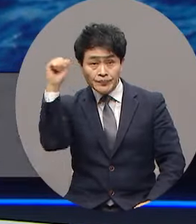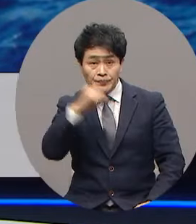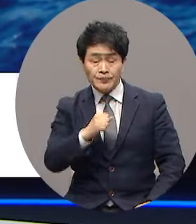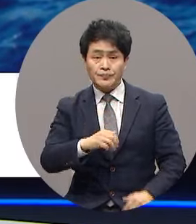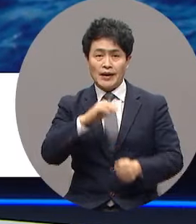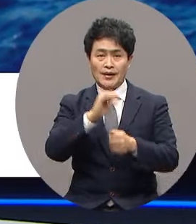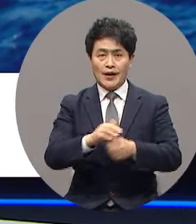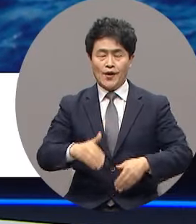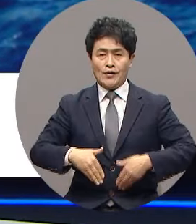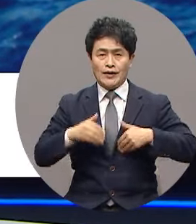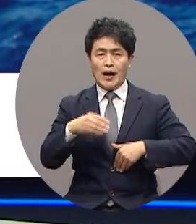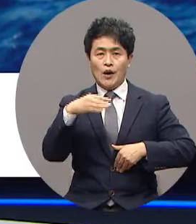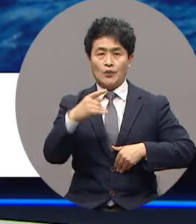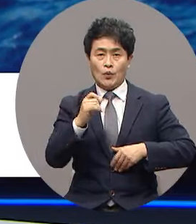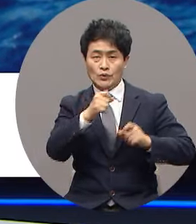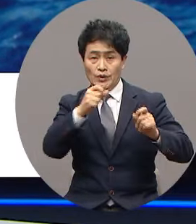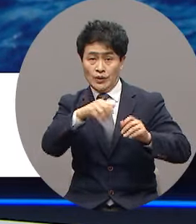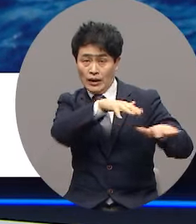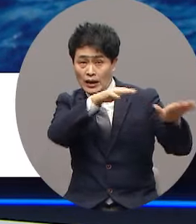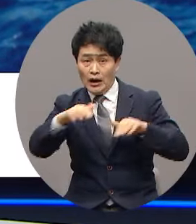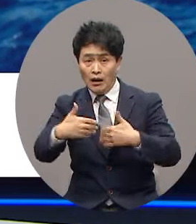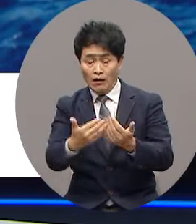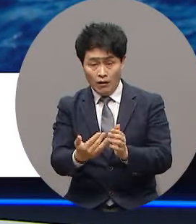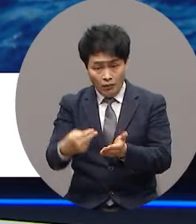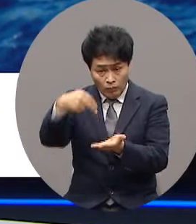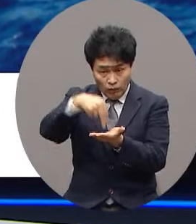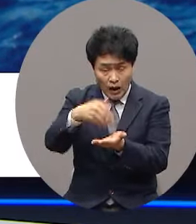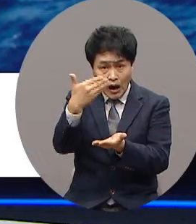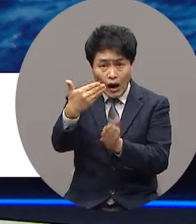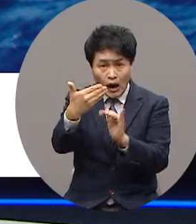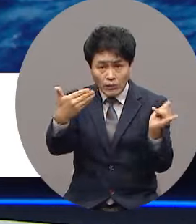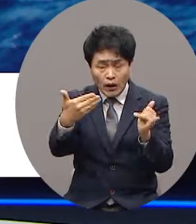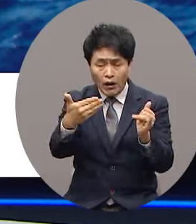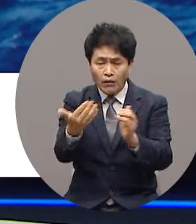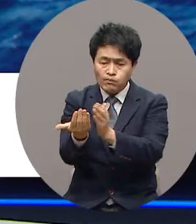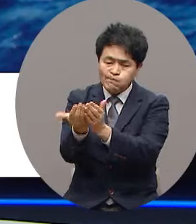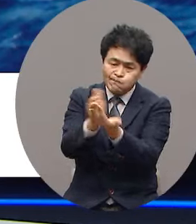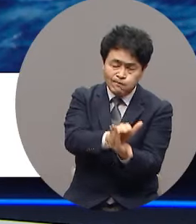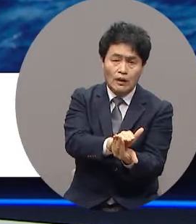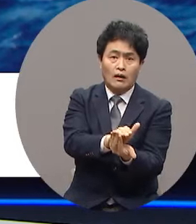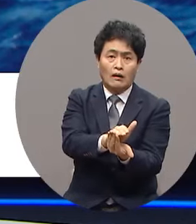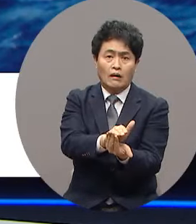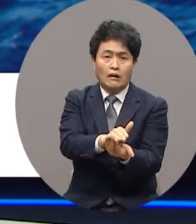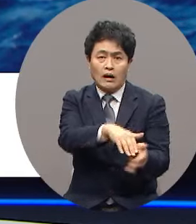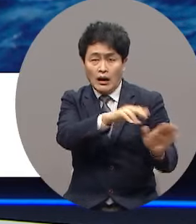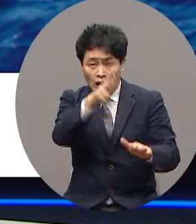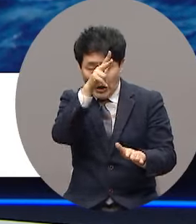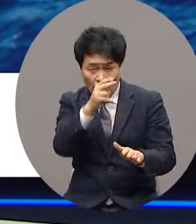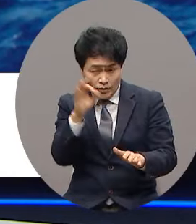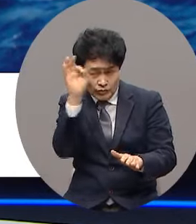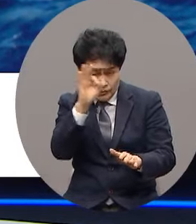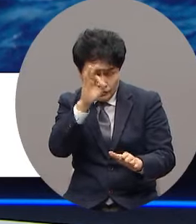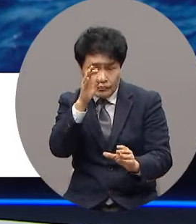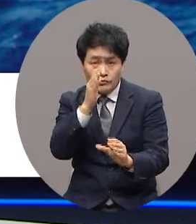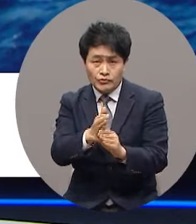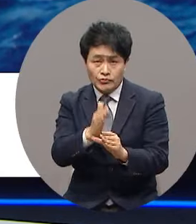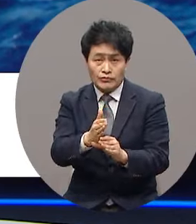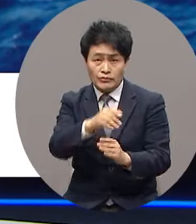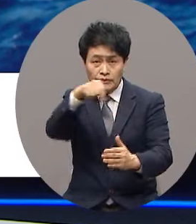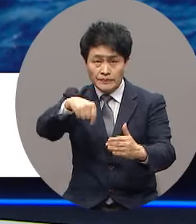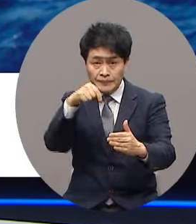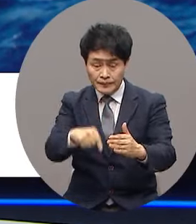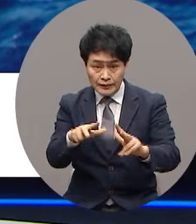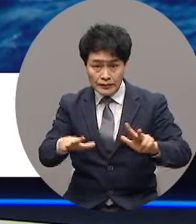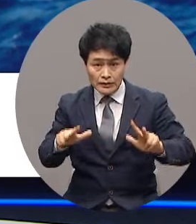오늘 새벽 경남 통영해상에서 선원 9명이 타고 있던 어선이 전복됐습니다. 해경의 수중수색 작업이 진행되고 있는